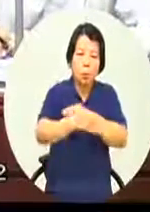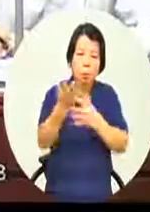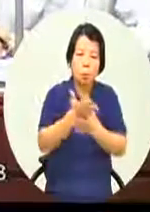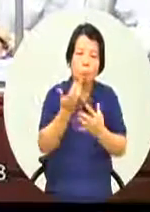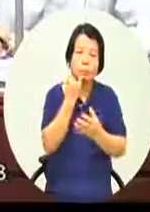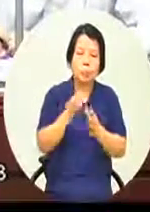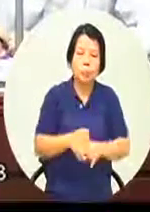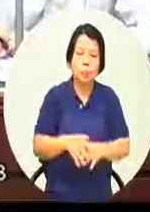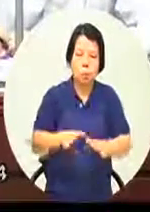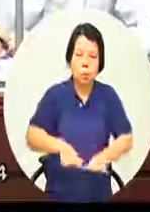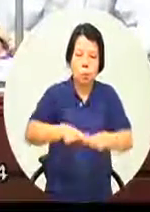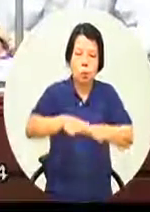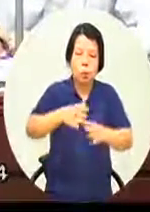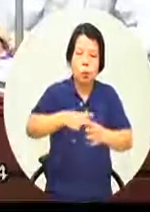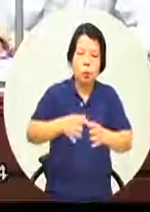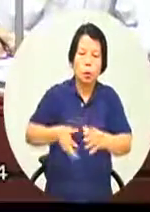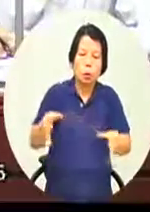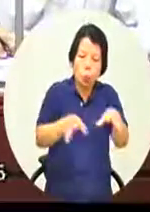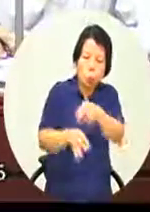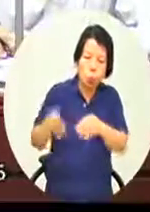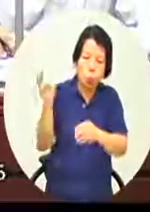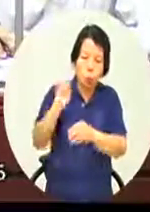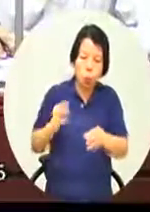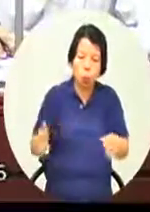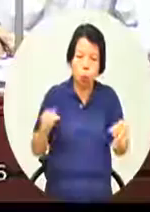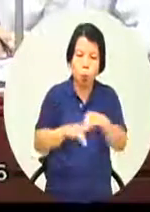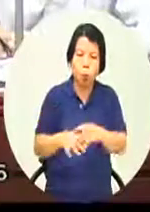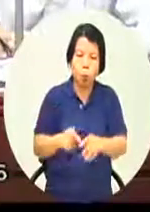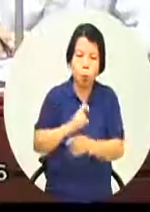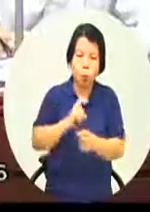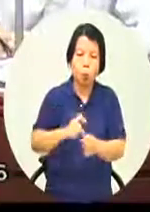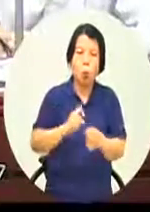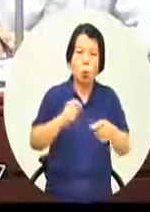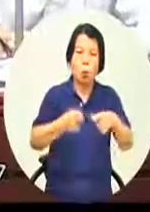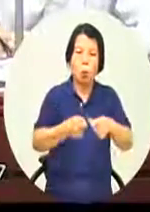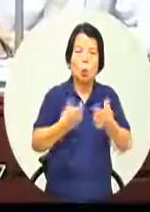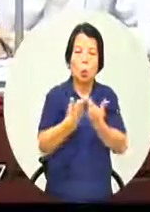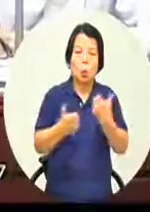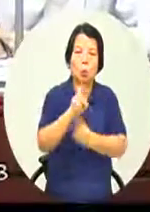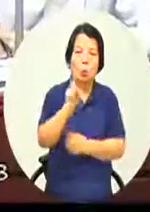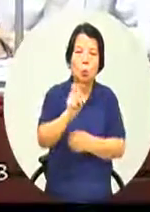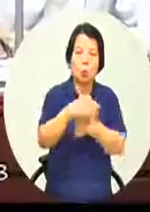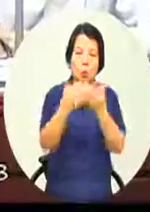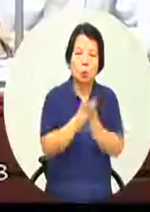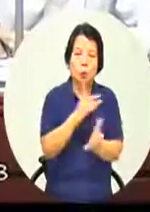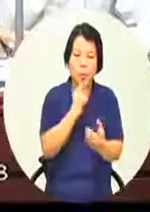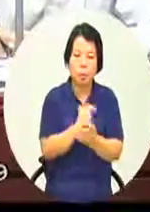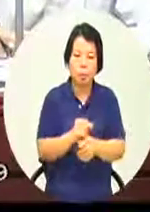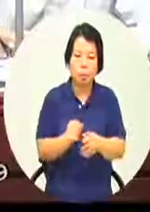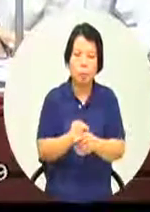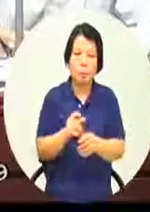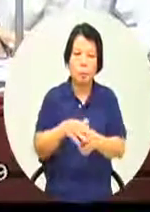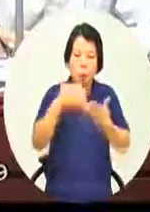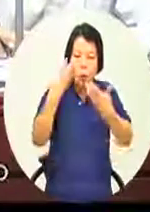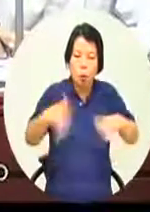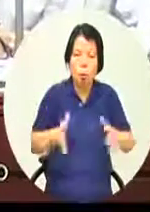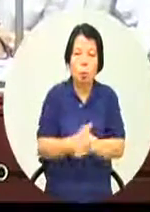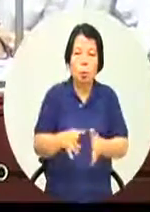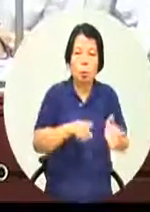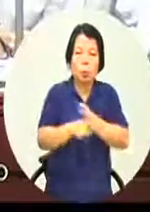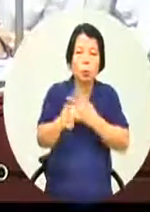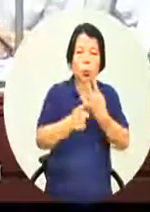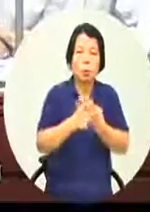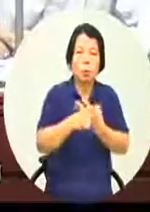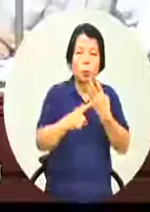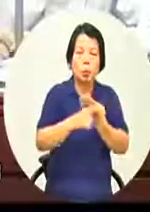水大概10公分，等到这个10公分满了以后，它才会溢流到它的这个侧沟。其实当初很多的学者都有把一